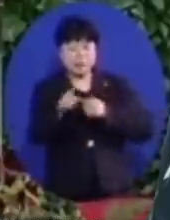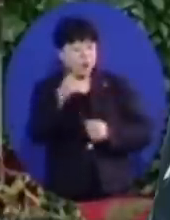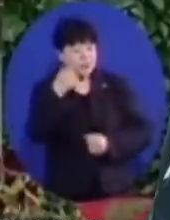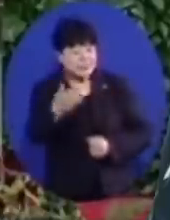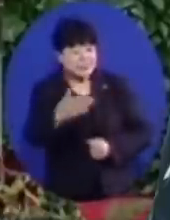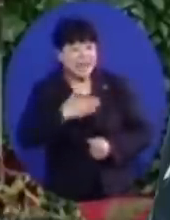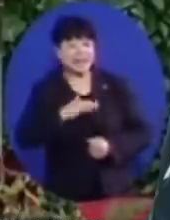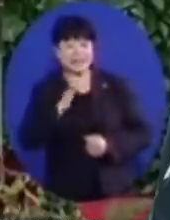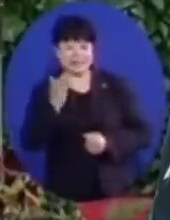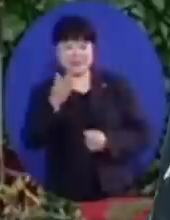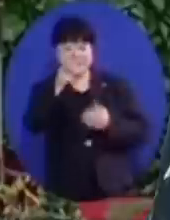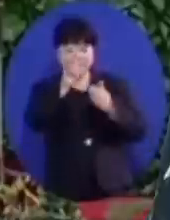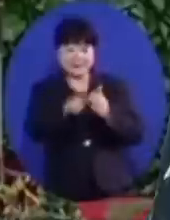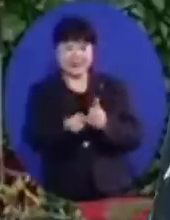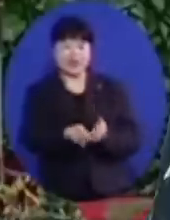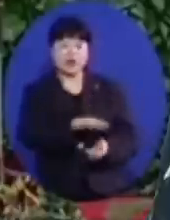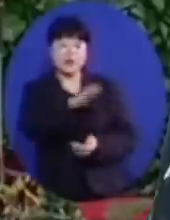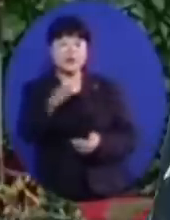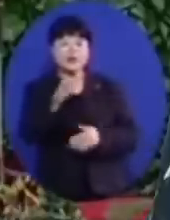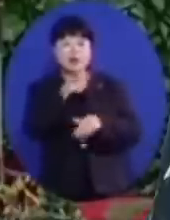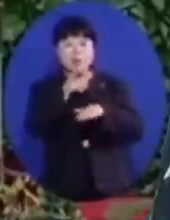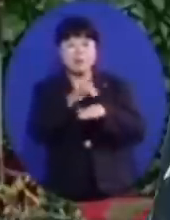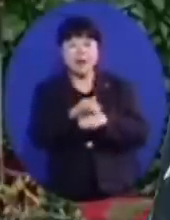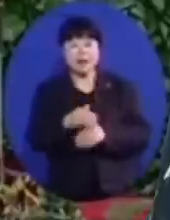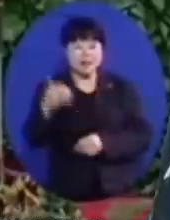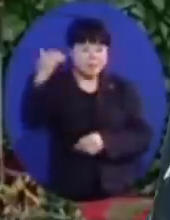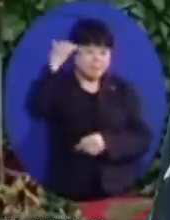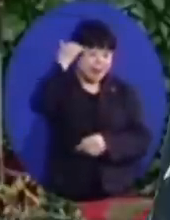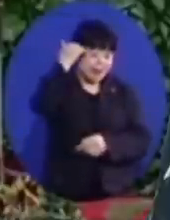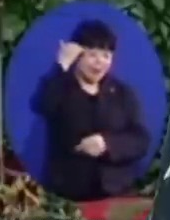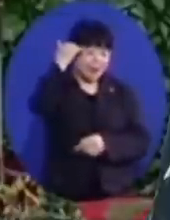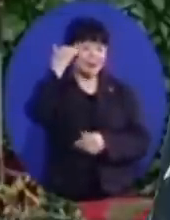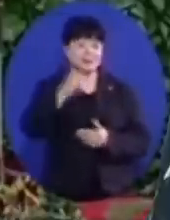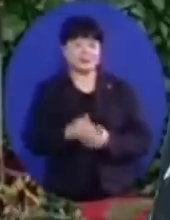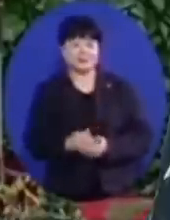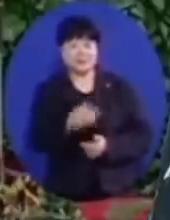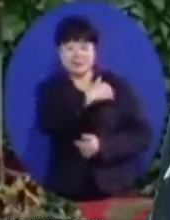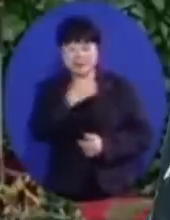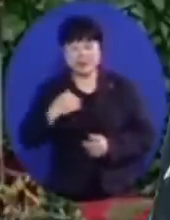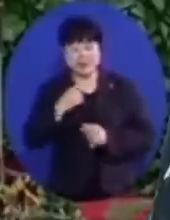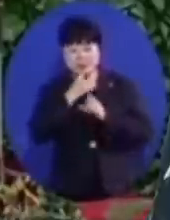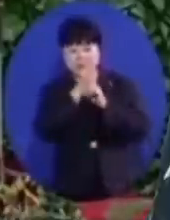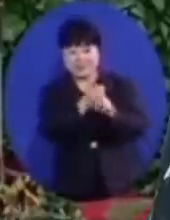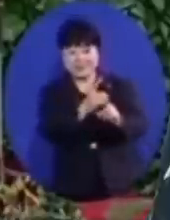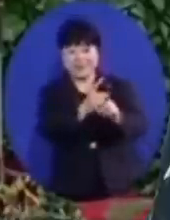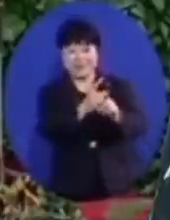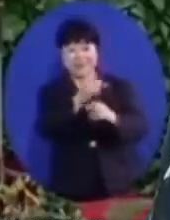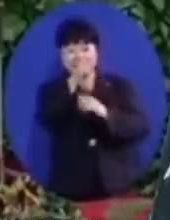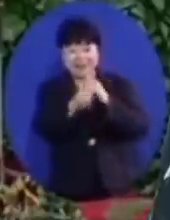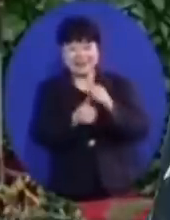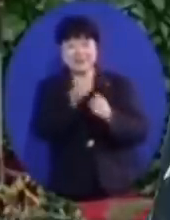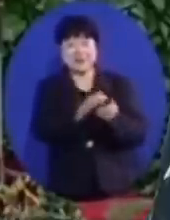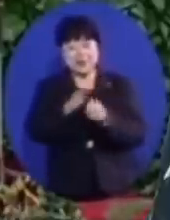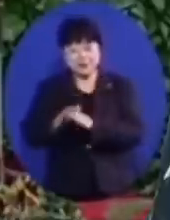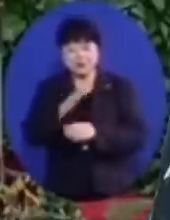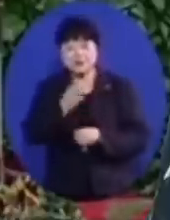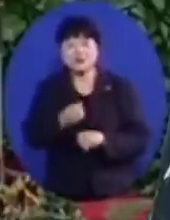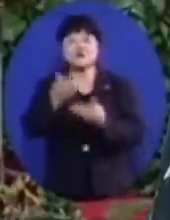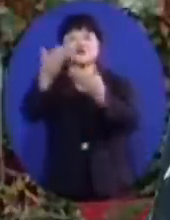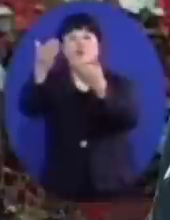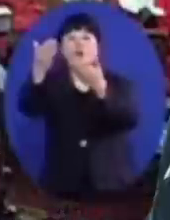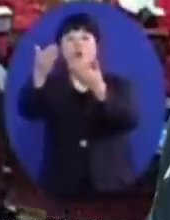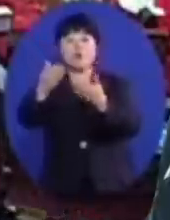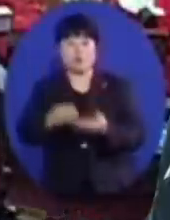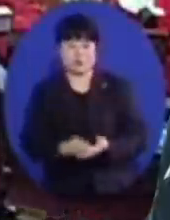알고 나아가야 합니다 그럴 때 우리는 마귀의 훼방을 능에 물리치고 하나님이 예비하신 축복을 우리